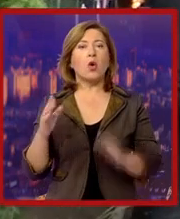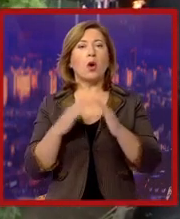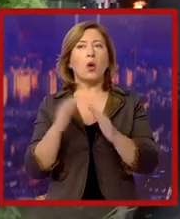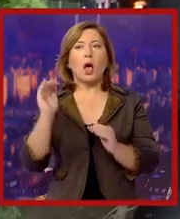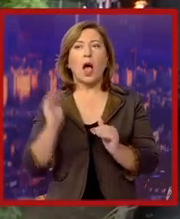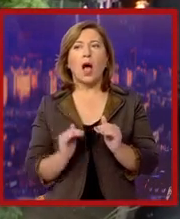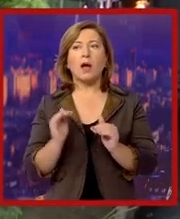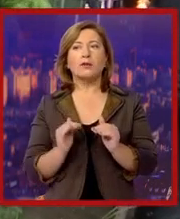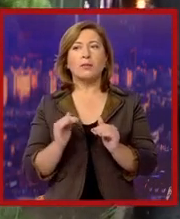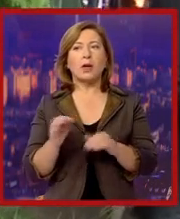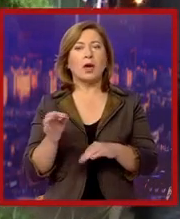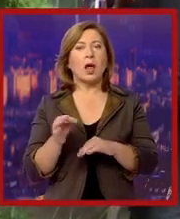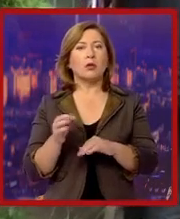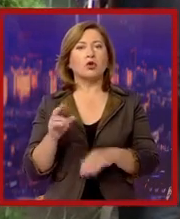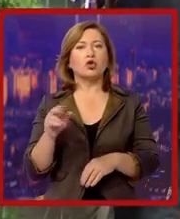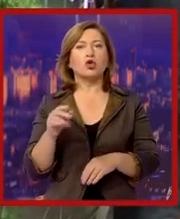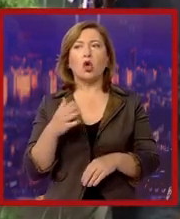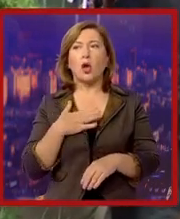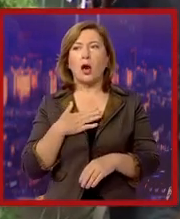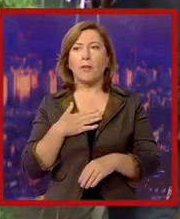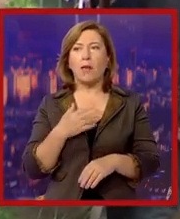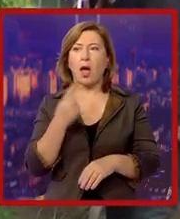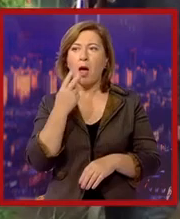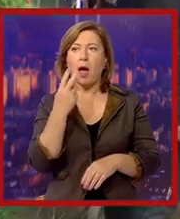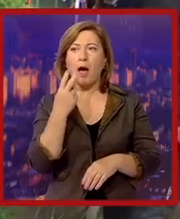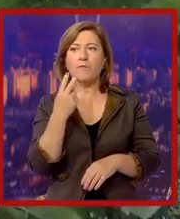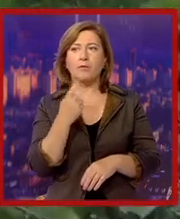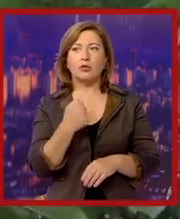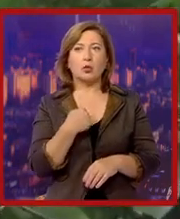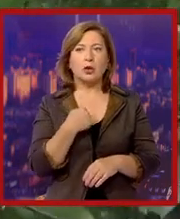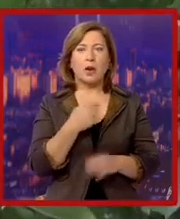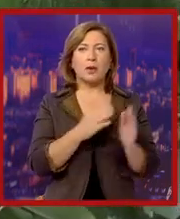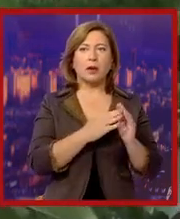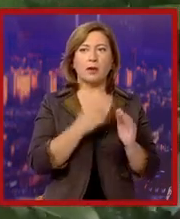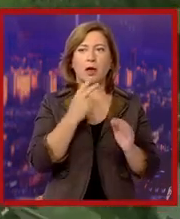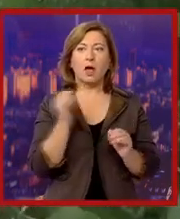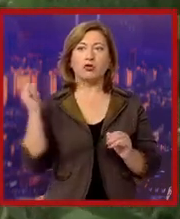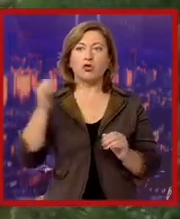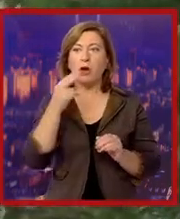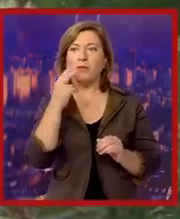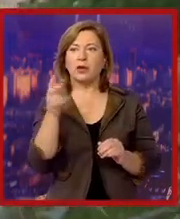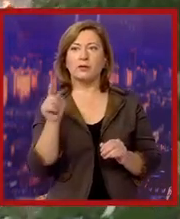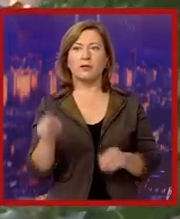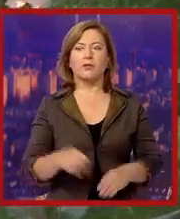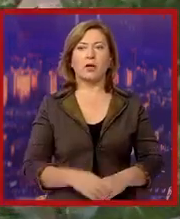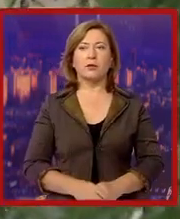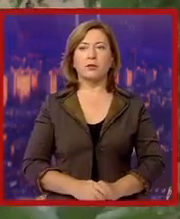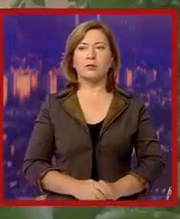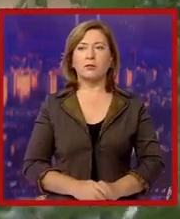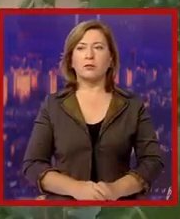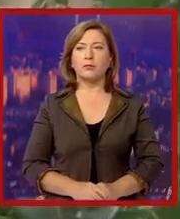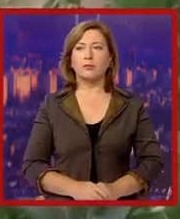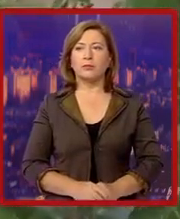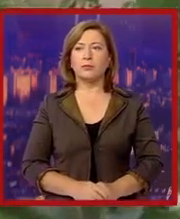că am văzut la mine de pe brândușa. Și am venit la ei să văd ce e aici. E mult fum, nu-i așa? Făi de mine, e de